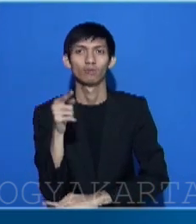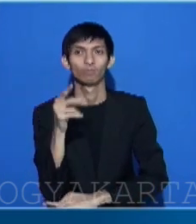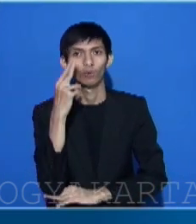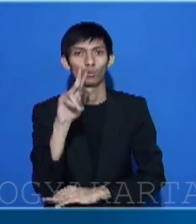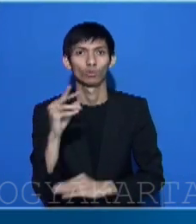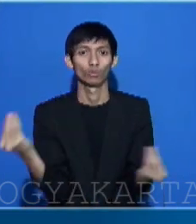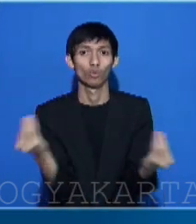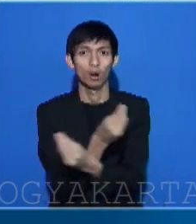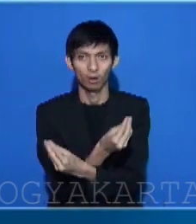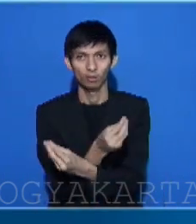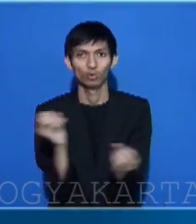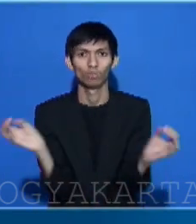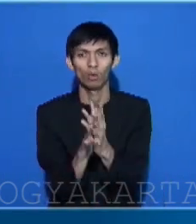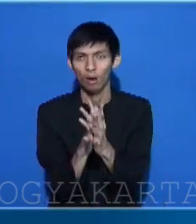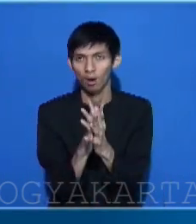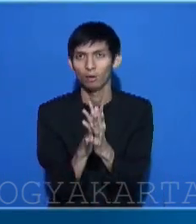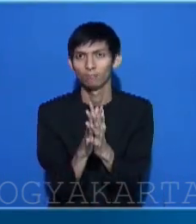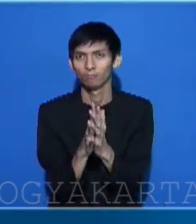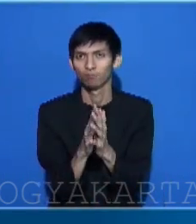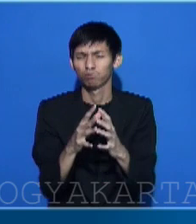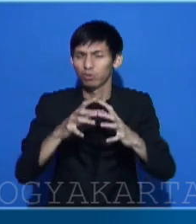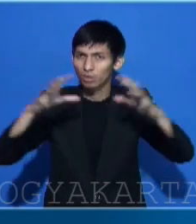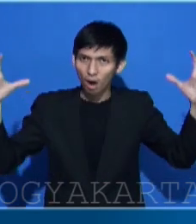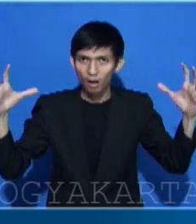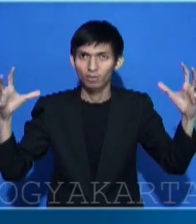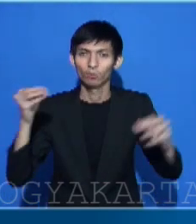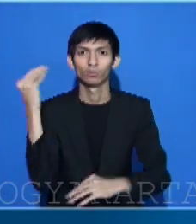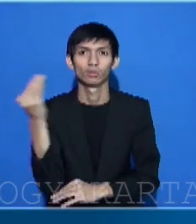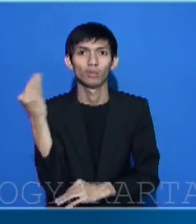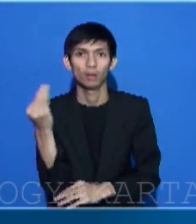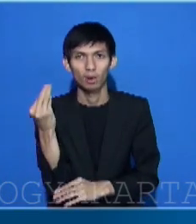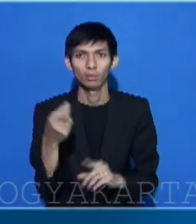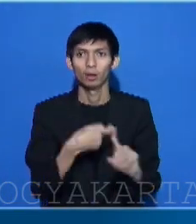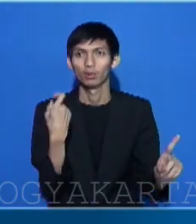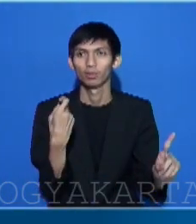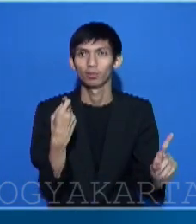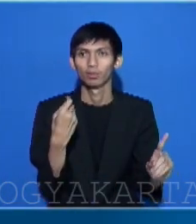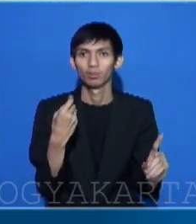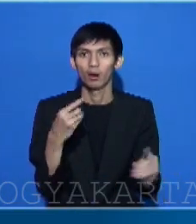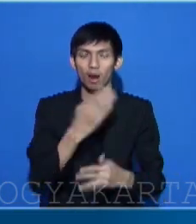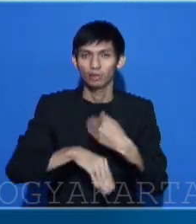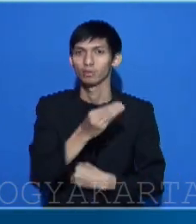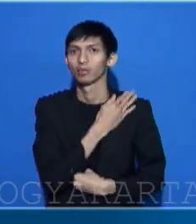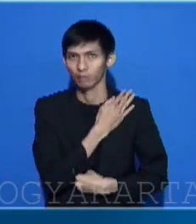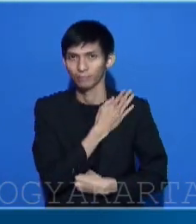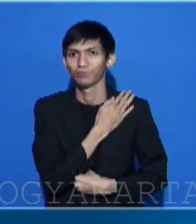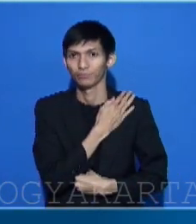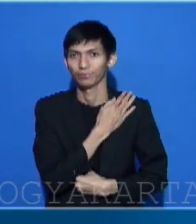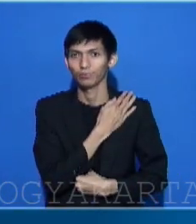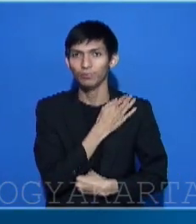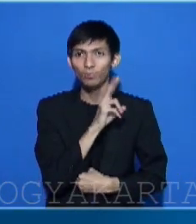mata uang asing dari sektor pariwisata dan jamaah haji. Hingga triwulan ketiga tahun 2023, pertumbuhannya